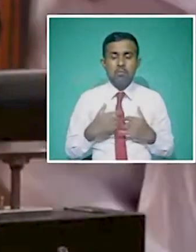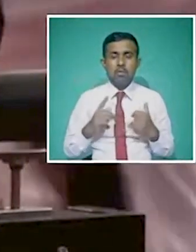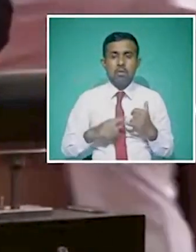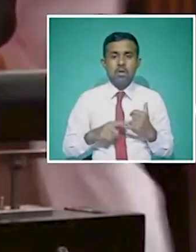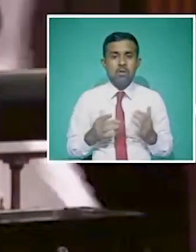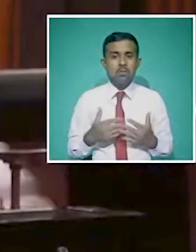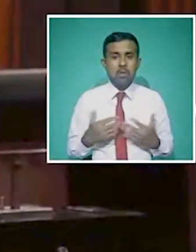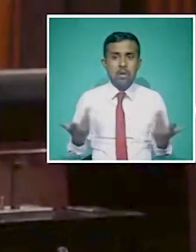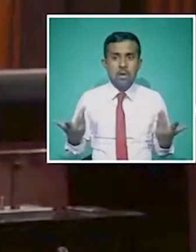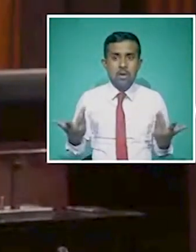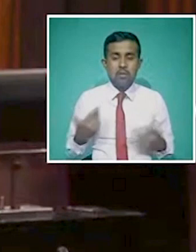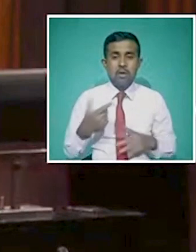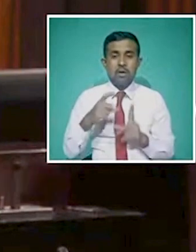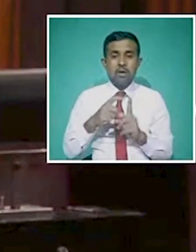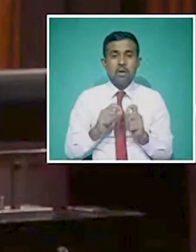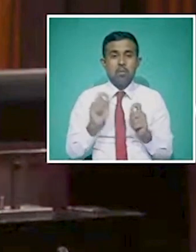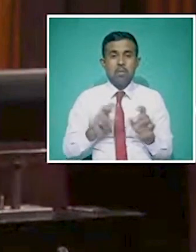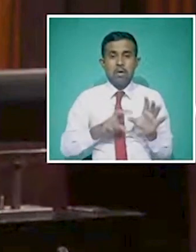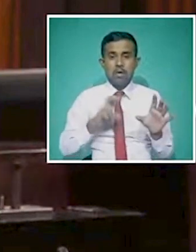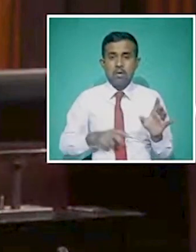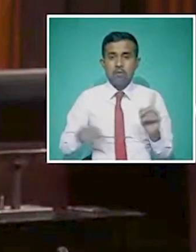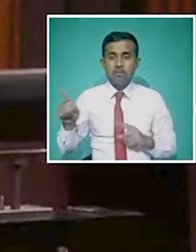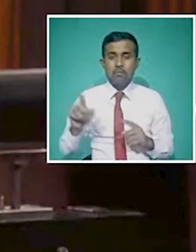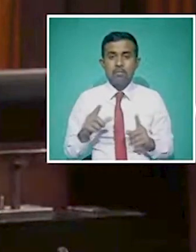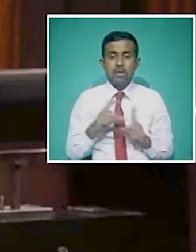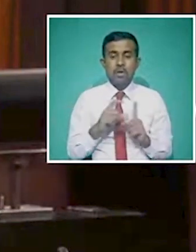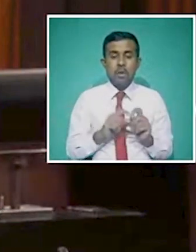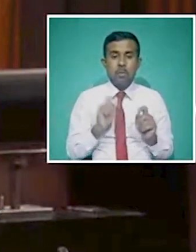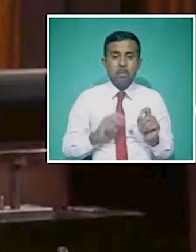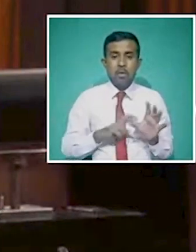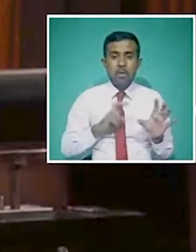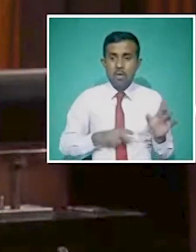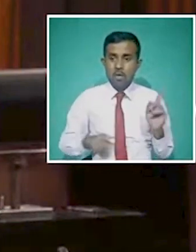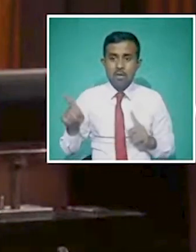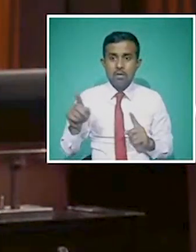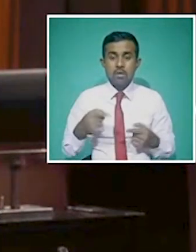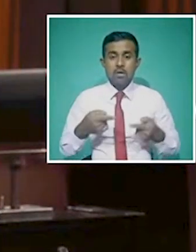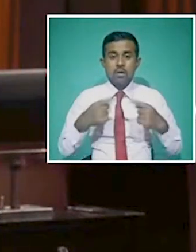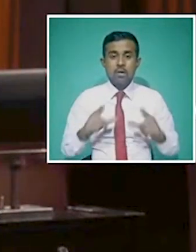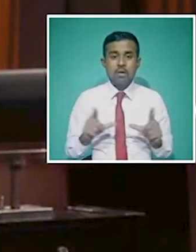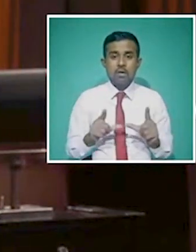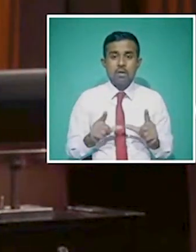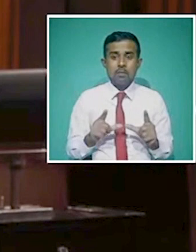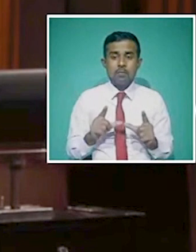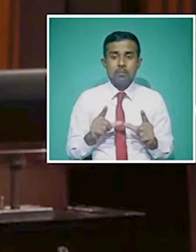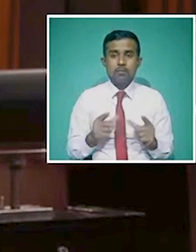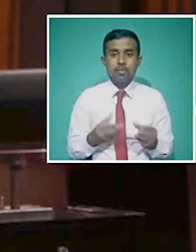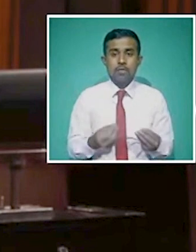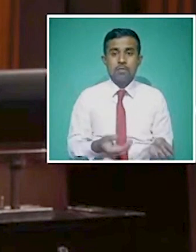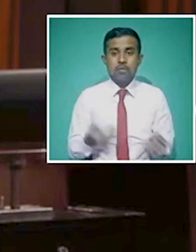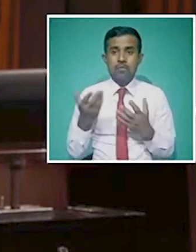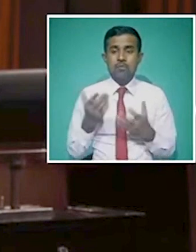වෙන්චර්ස් එකේ නෑ. මම මේකේ අධ්‍යක්ෂක මණ්ඩලයෙන් ඉවත් වුණා. දැන් එයා අධ්‍යක්ෂක මණ්ඩලයෙන් ඉවත් වුණාට ඊළඟ පර්මිට් එක තියෙනවා මෙතන වැලි ගොඩ දාන